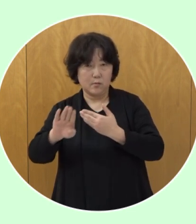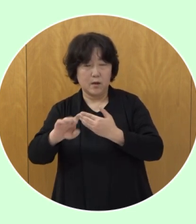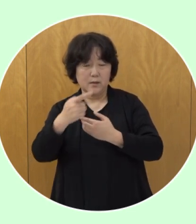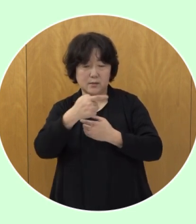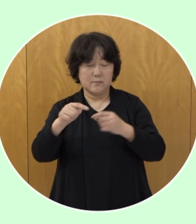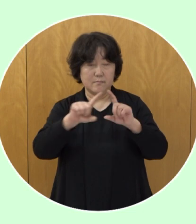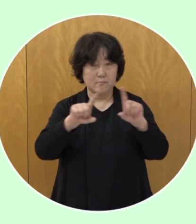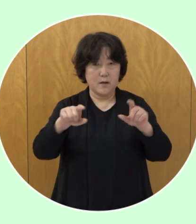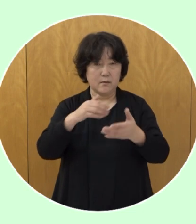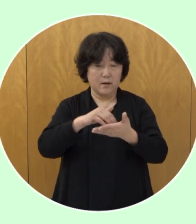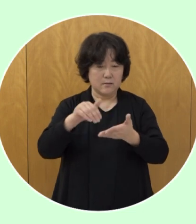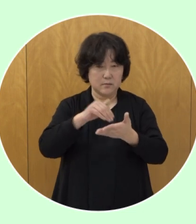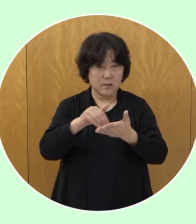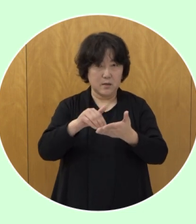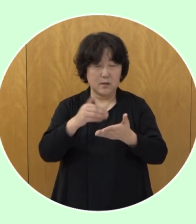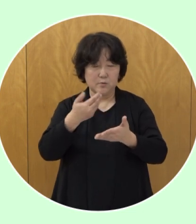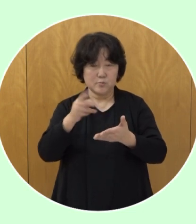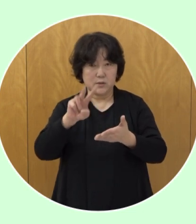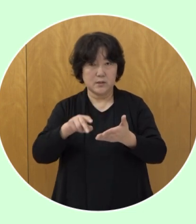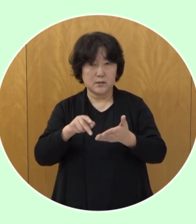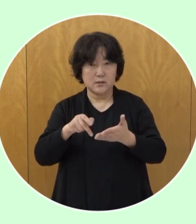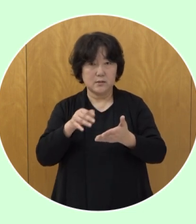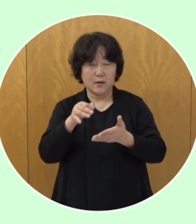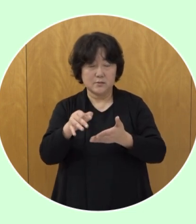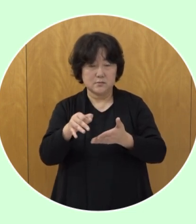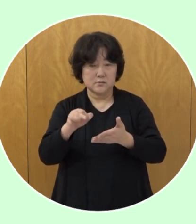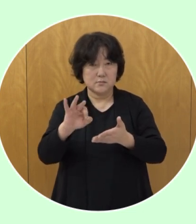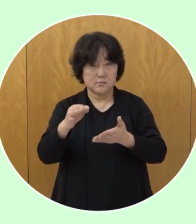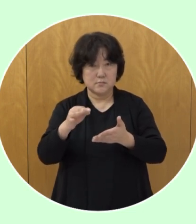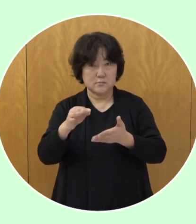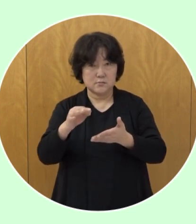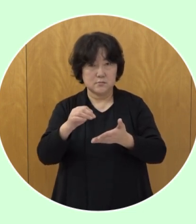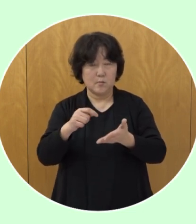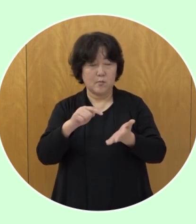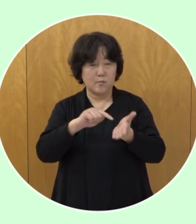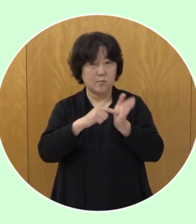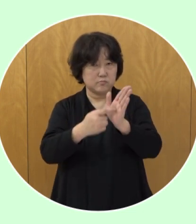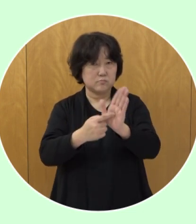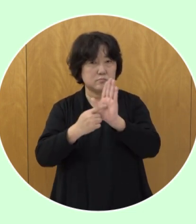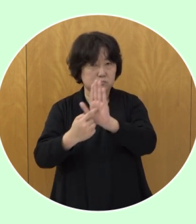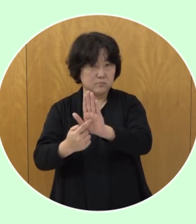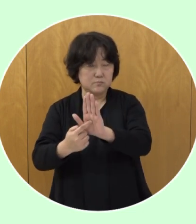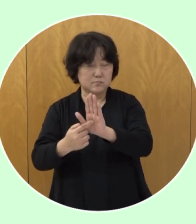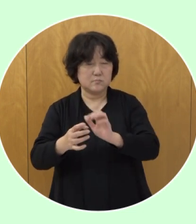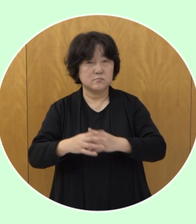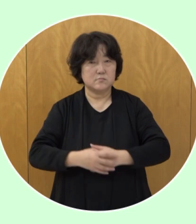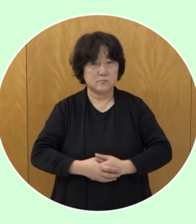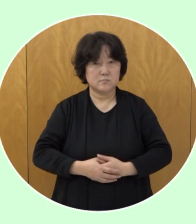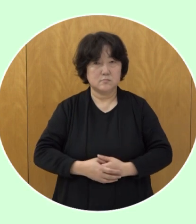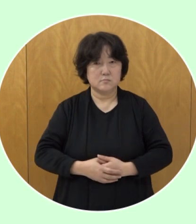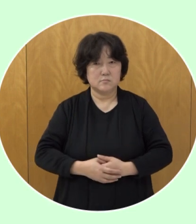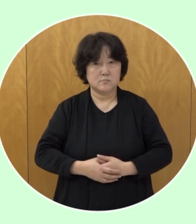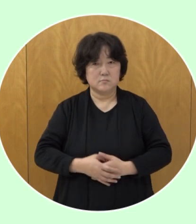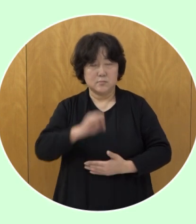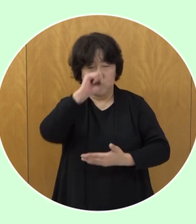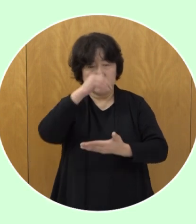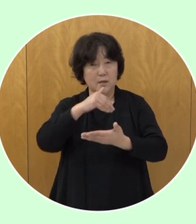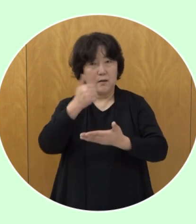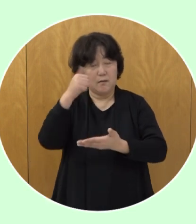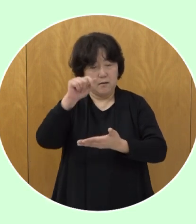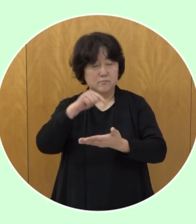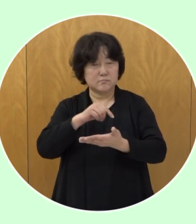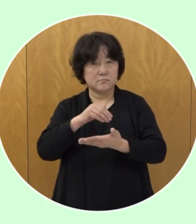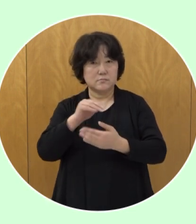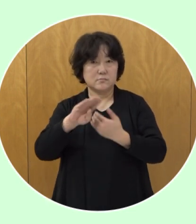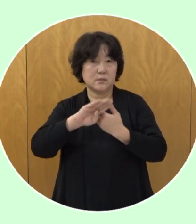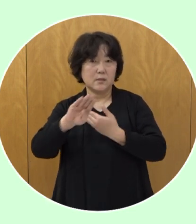の繰出金の等をそれぞれ計上するものでございます。予算案以外にも、人事院の